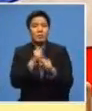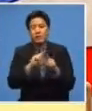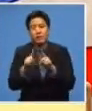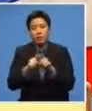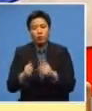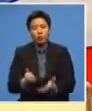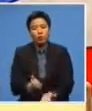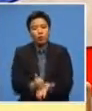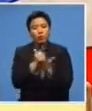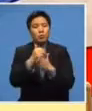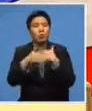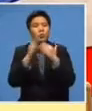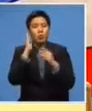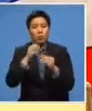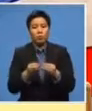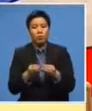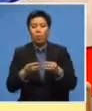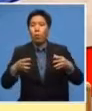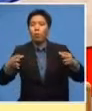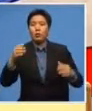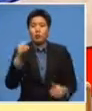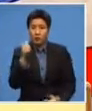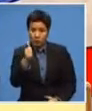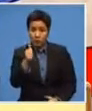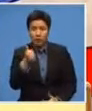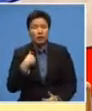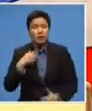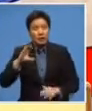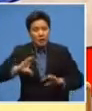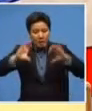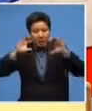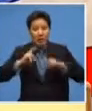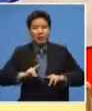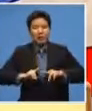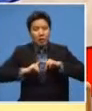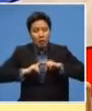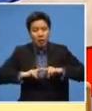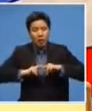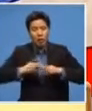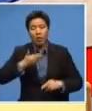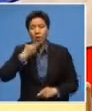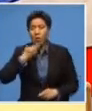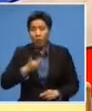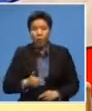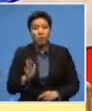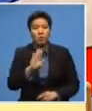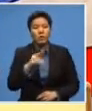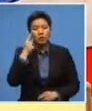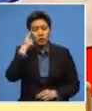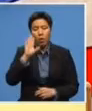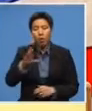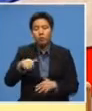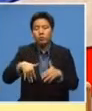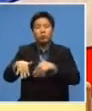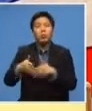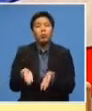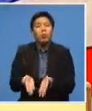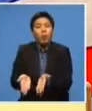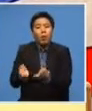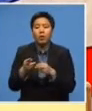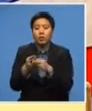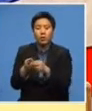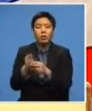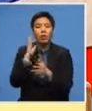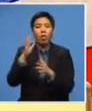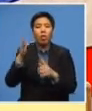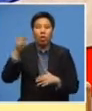ไปช่วยกันชาวบ้านผมว่ามันจะดีนะอย่าปล่อยให้รัฐอย่างเดียวไปเดินหรือรัฐก็ไม่เดินนะชาวบ้านก็ทำกันไปนะ